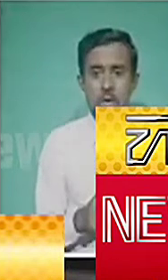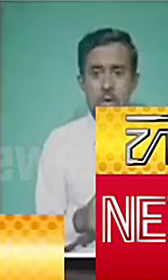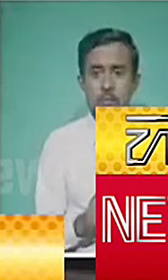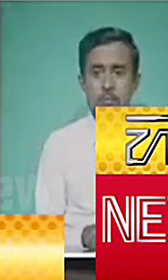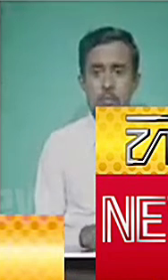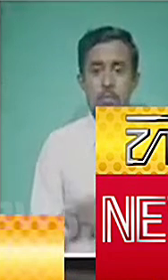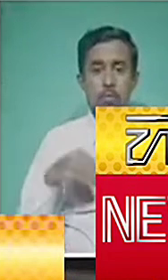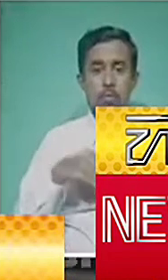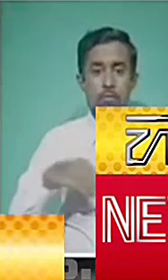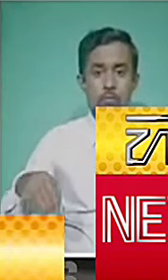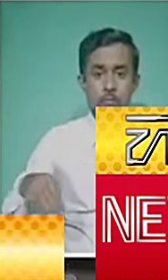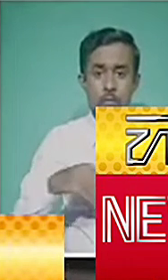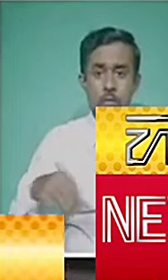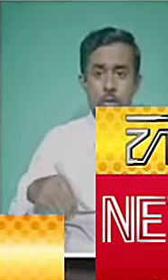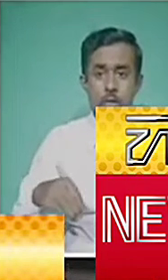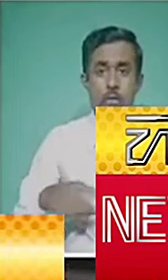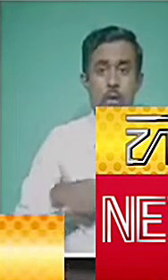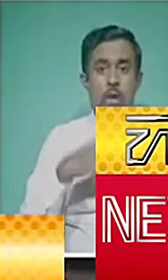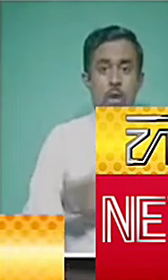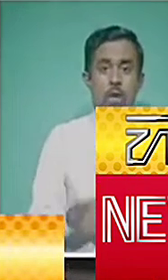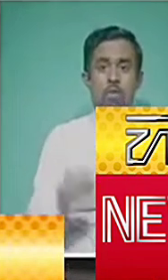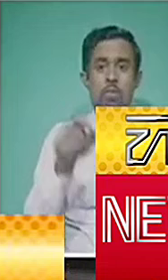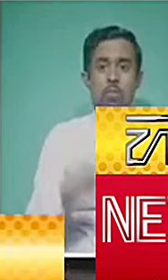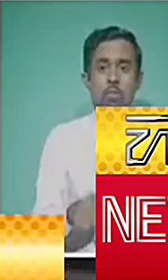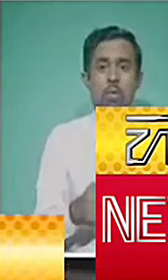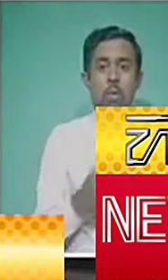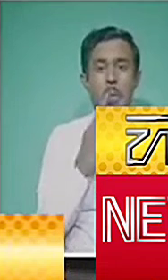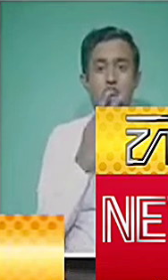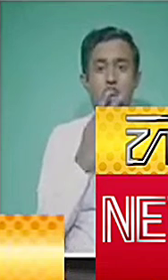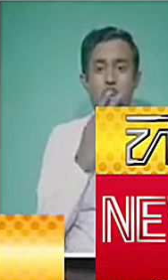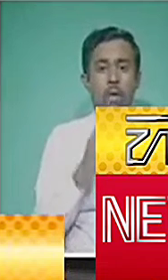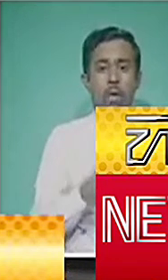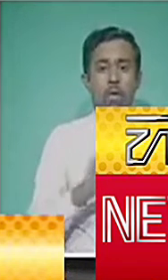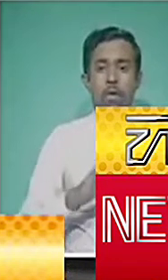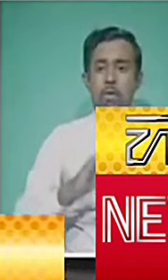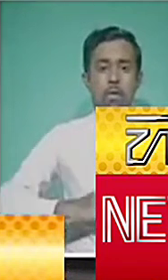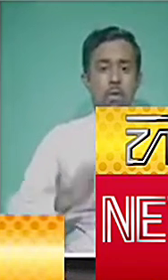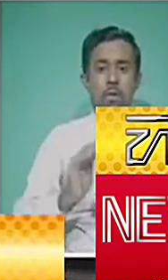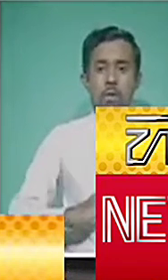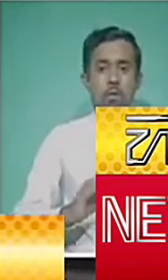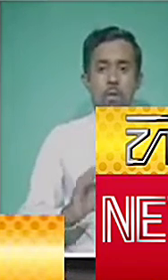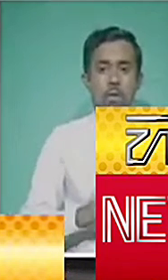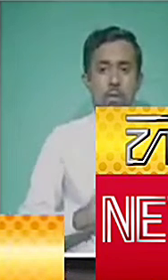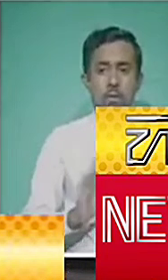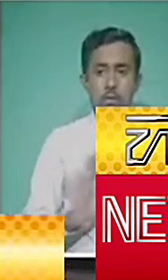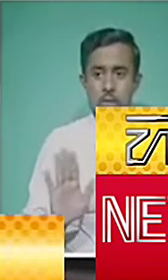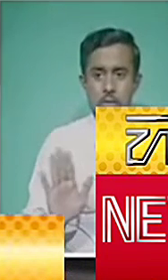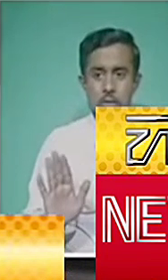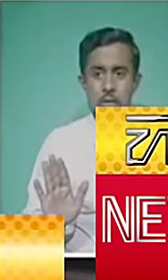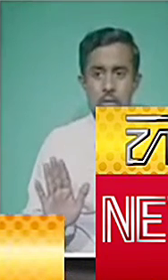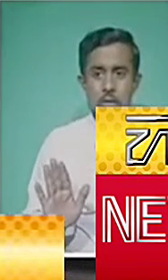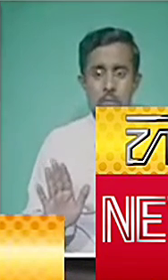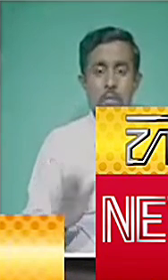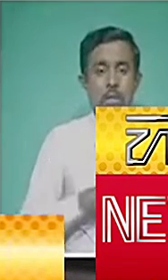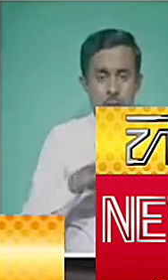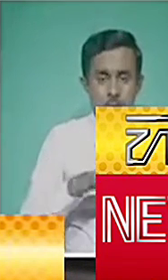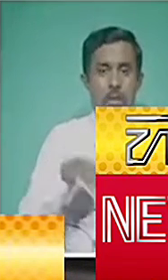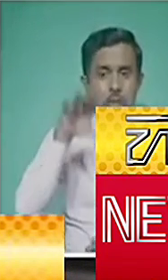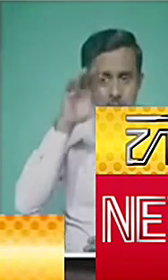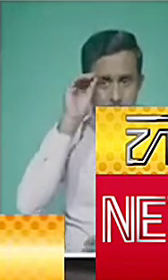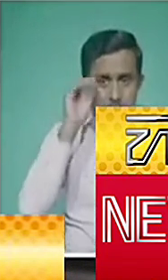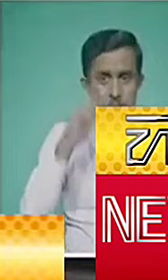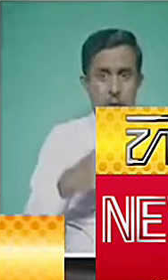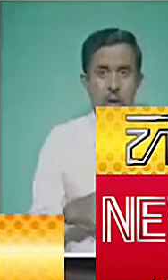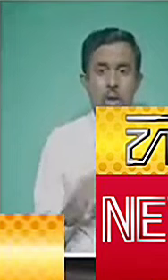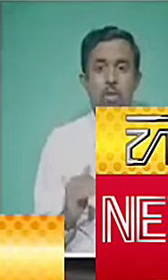මේ වගාව කරලා මේ රටේ ඉන්න ජනතාවට බිබී යන්නවත් පාවිච්චි කරන්නවත් රික්‍රියේෂනල් පර්පසස් වලට නෙමෙයි. මේක තේරුම් අරගෙන මේ